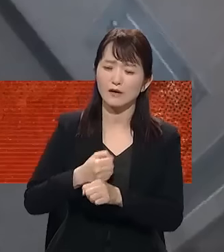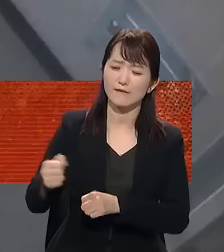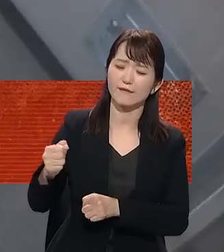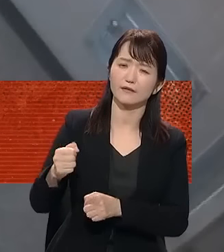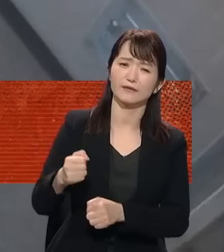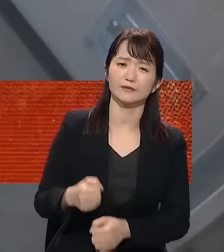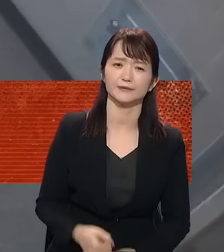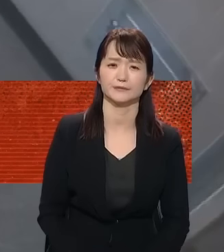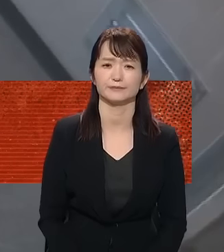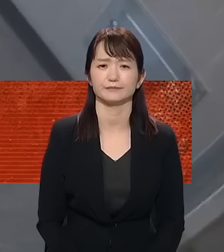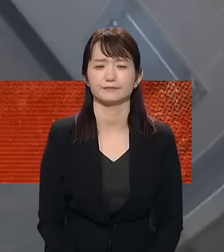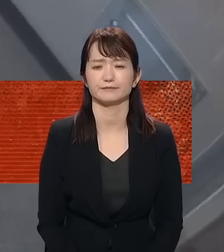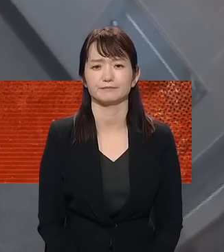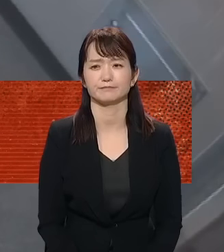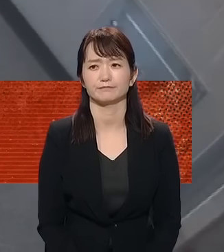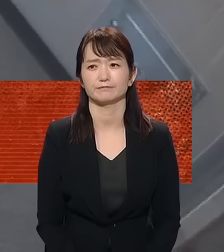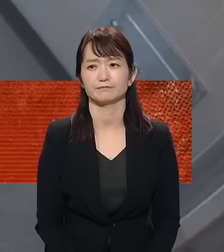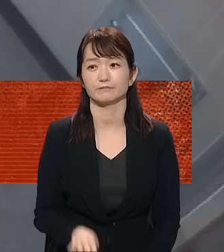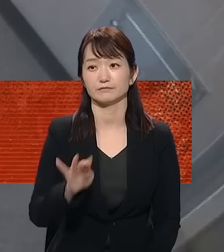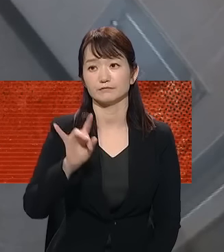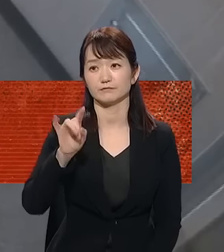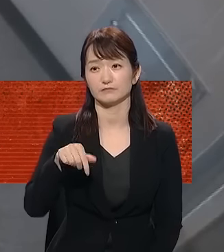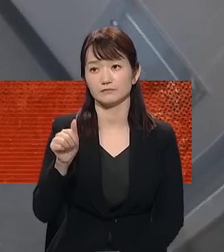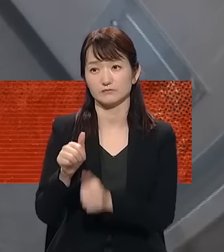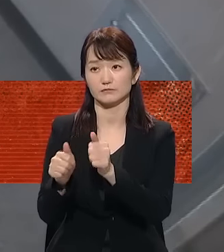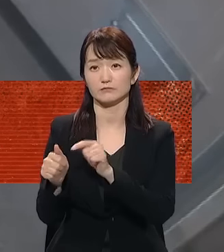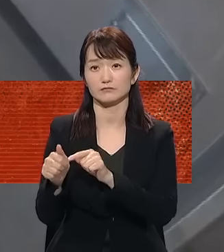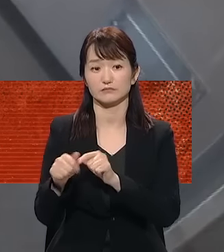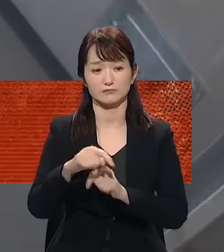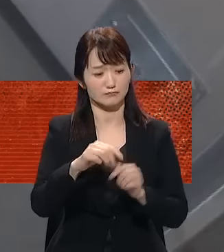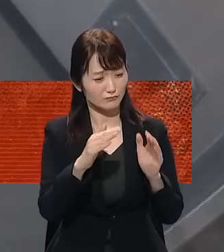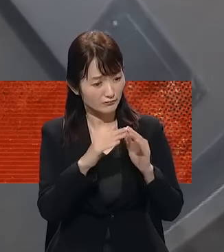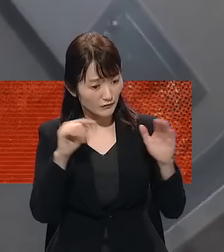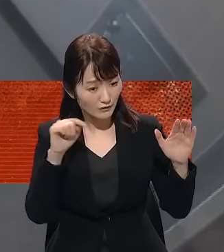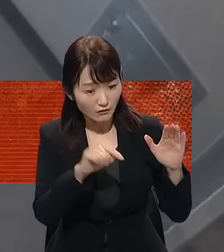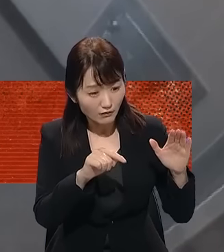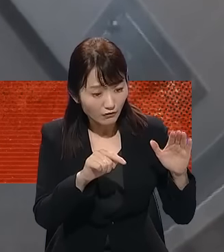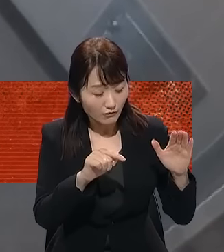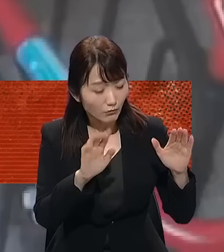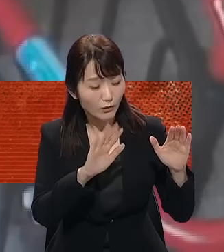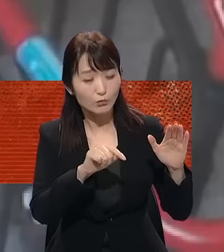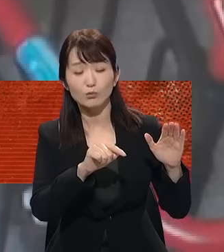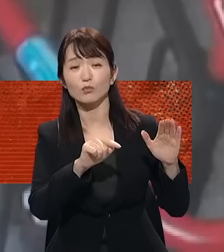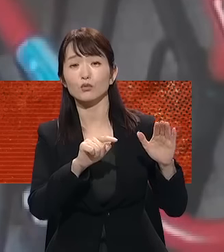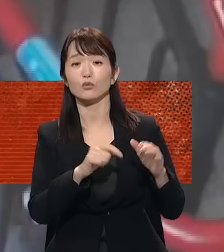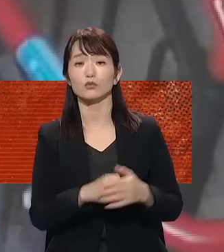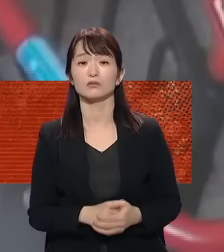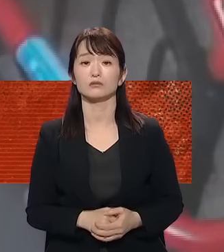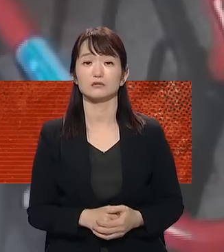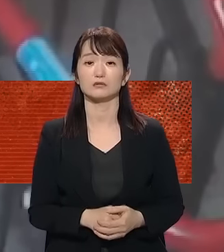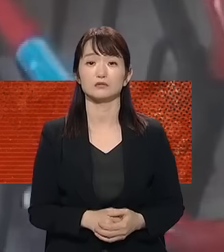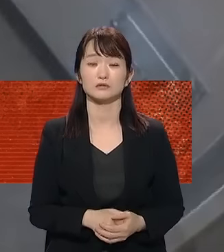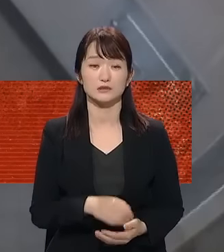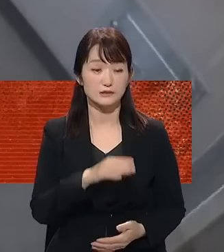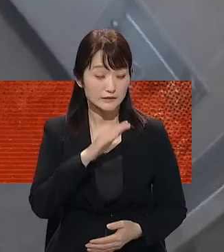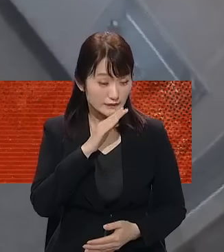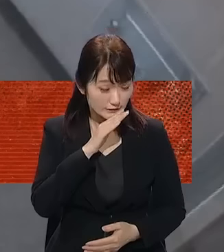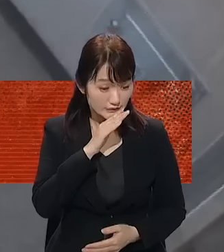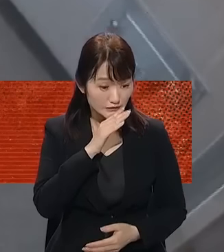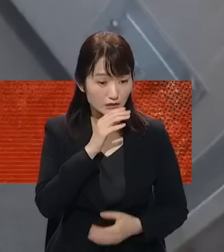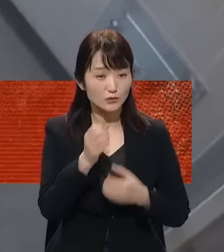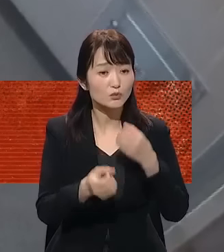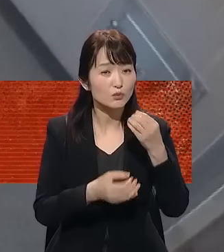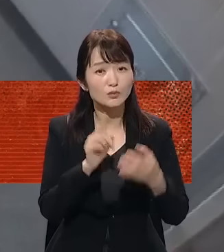황당하다는 입장입니다 백사님 아이 집이 아닌가 봐 어 뭡니까 세상에 이실짓고 하고 자진 납도